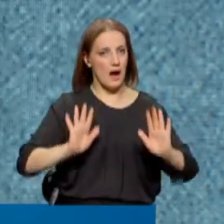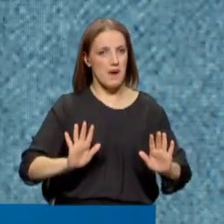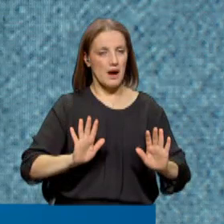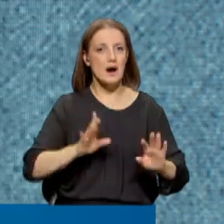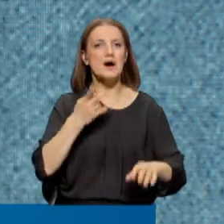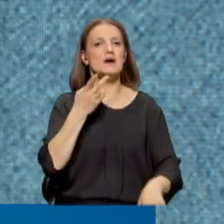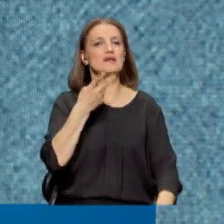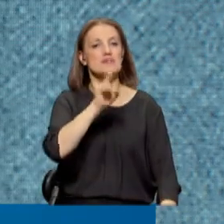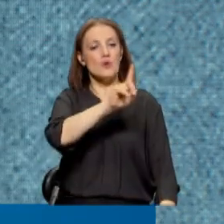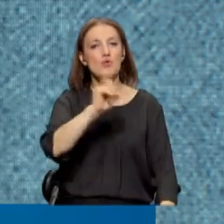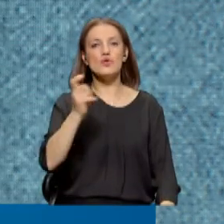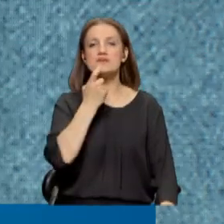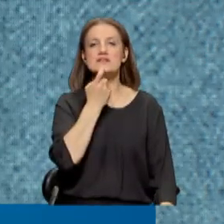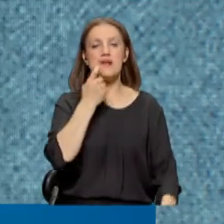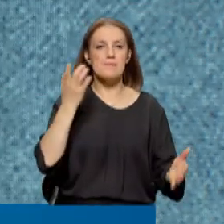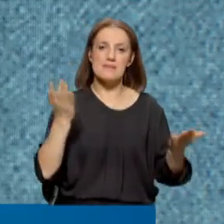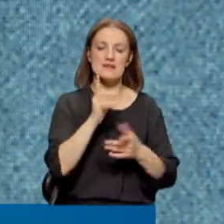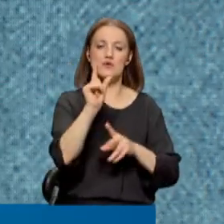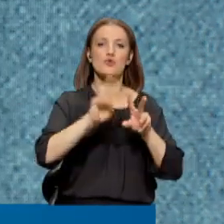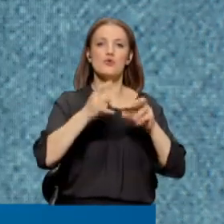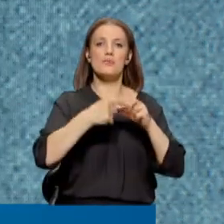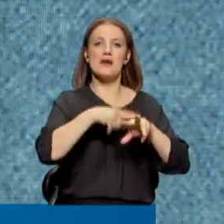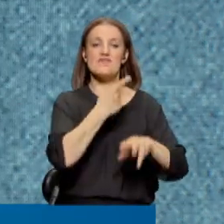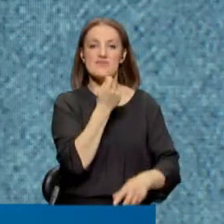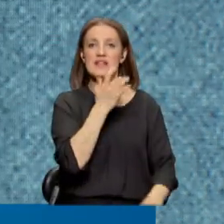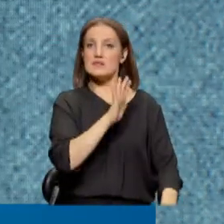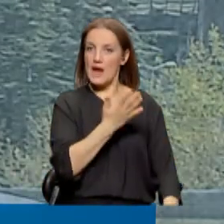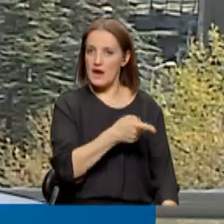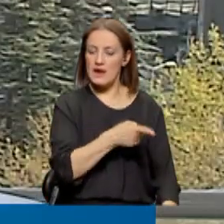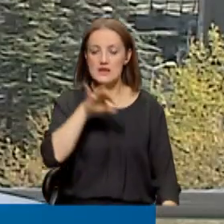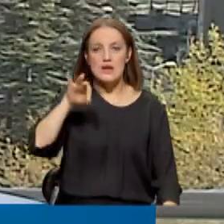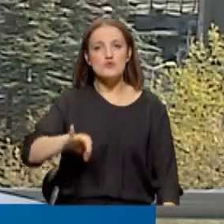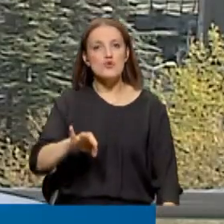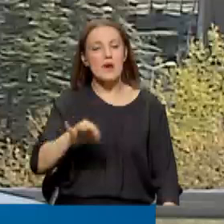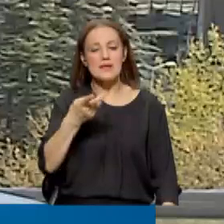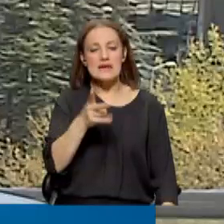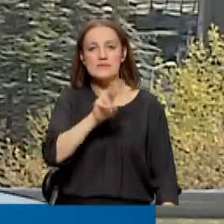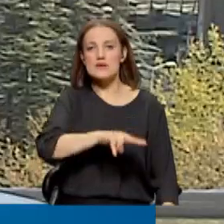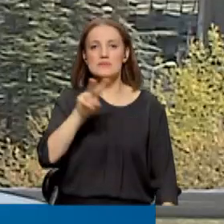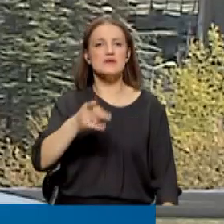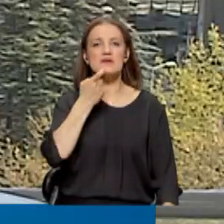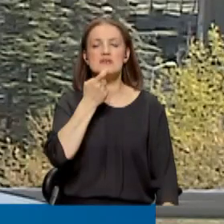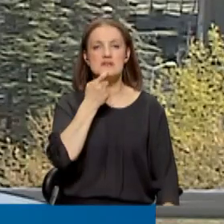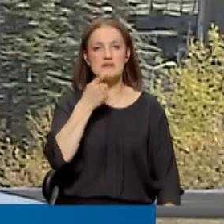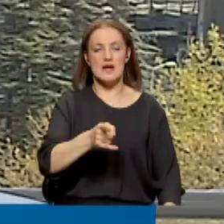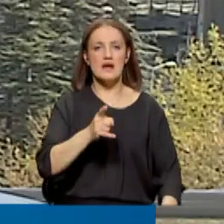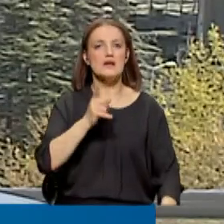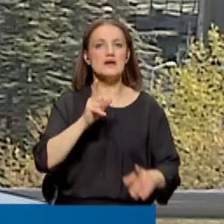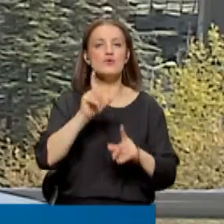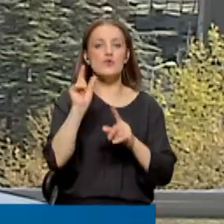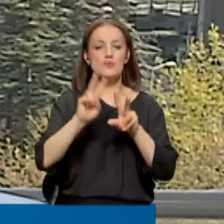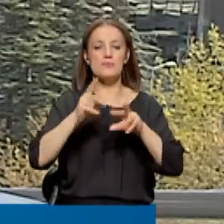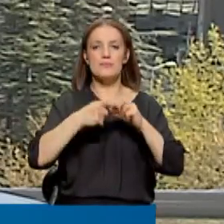peki 2019 yılında mesela umre fiyatları neydi? Şu anda 2022 yılında Diyanet